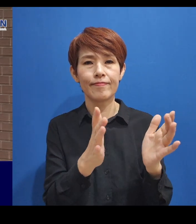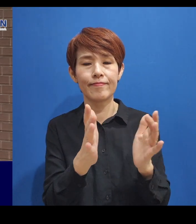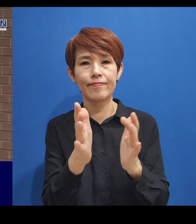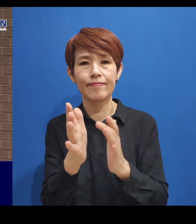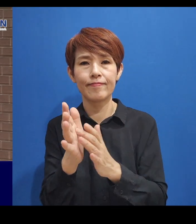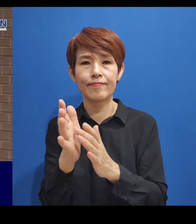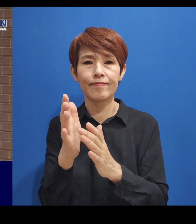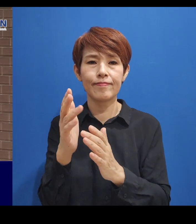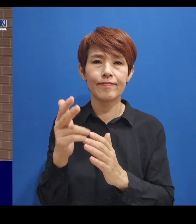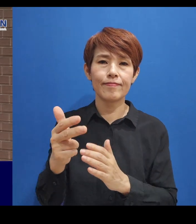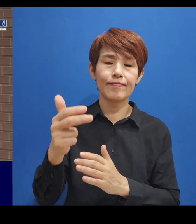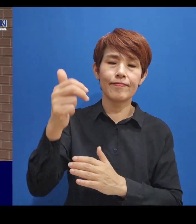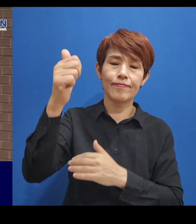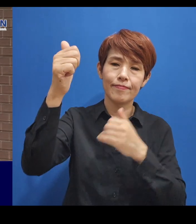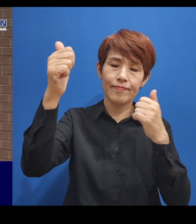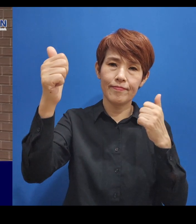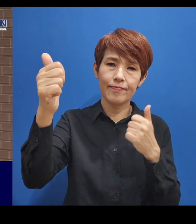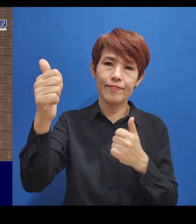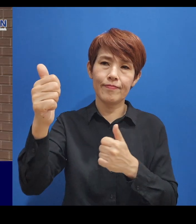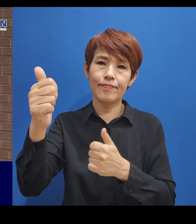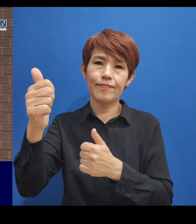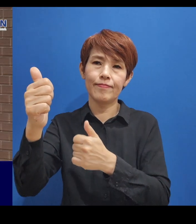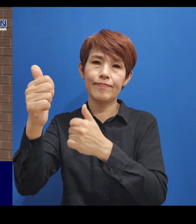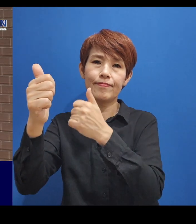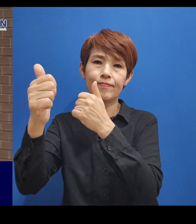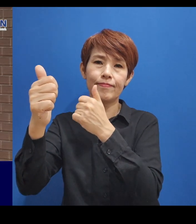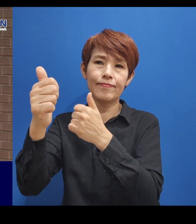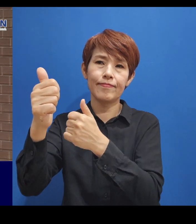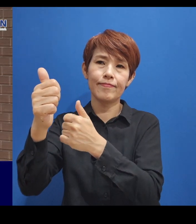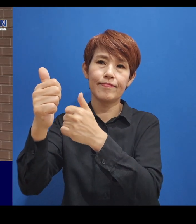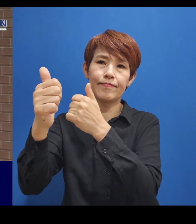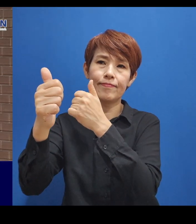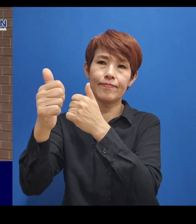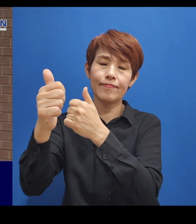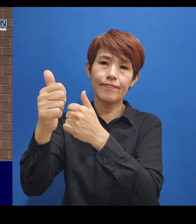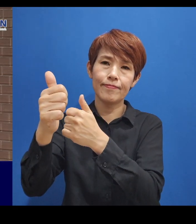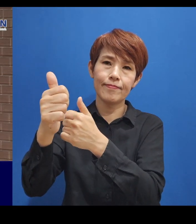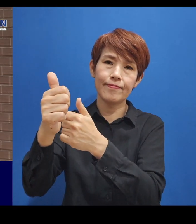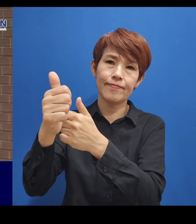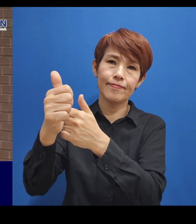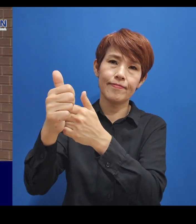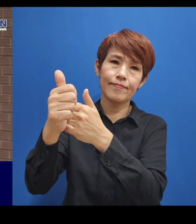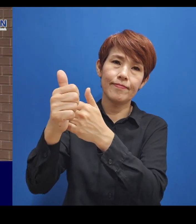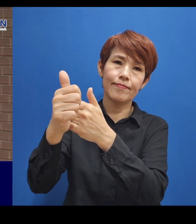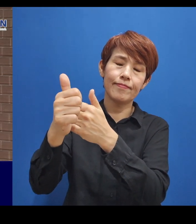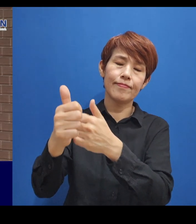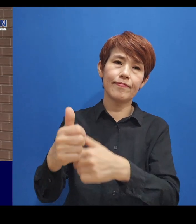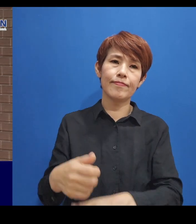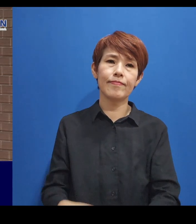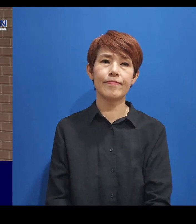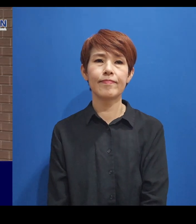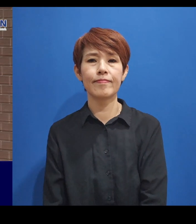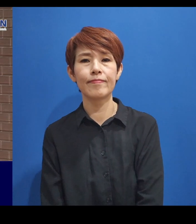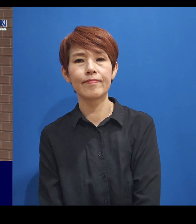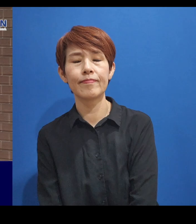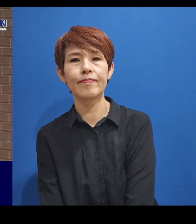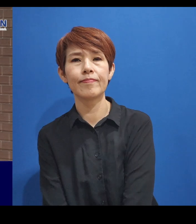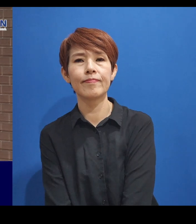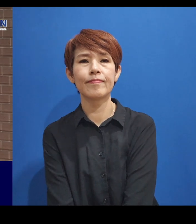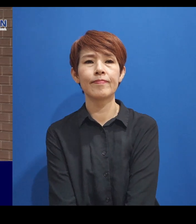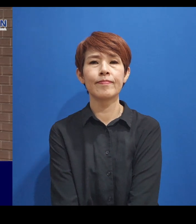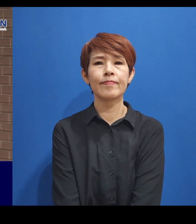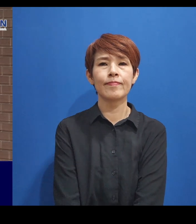모여도 주께로 실망한 이 몸 힘을 얻고 예수의 크신